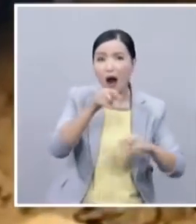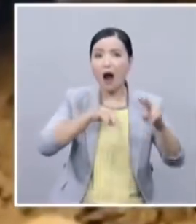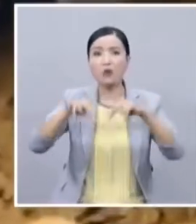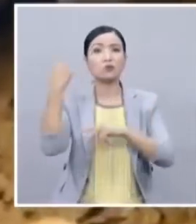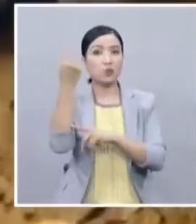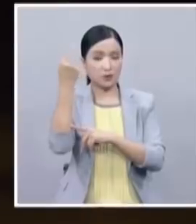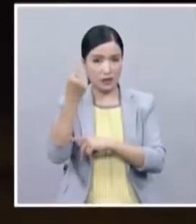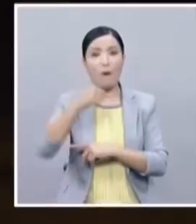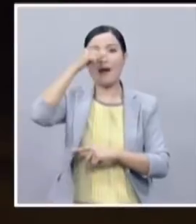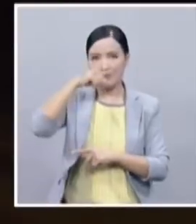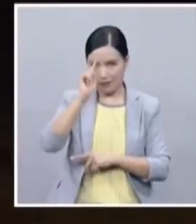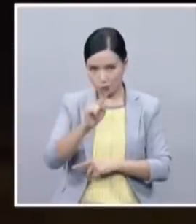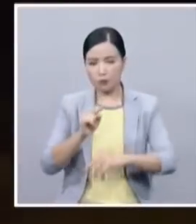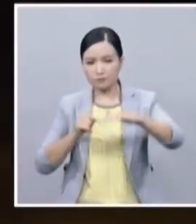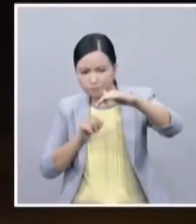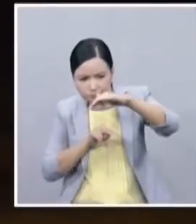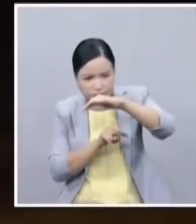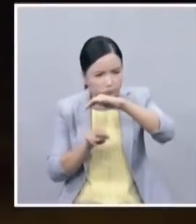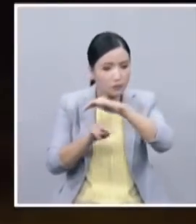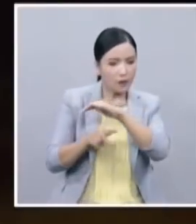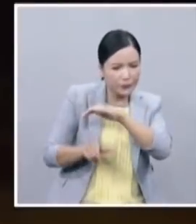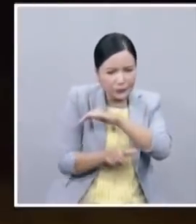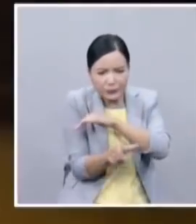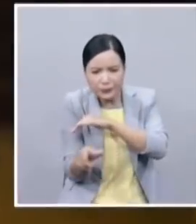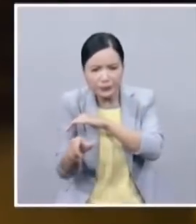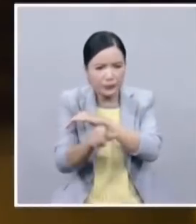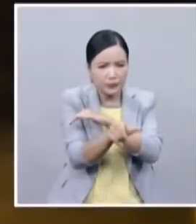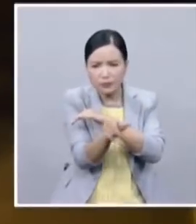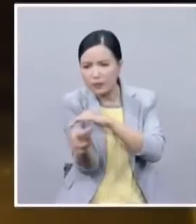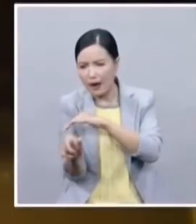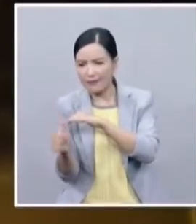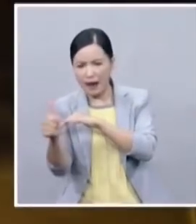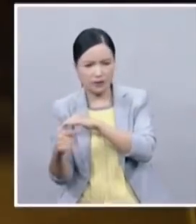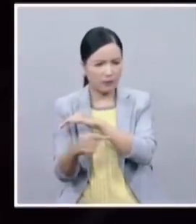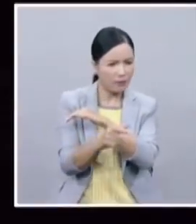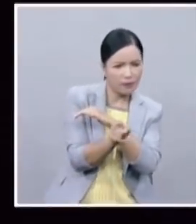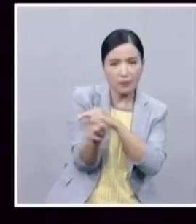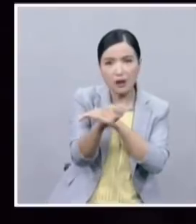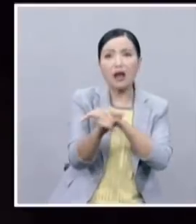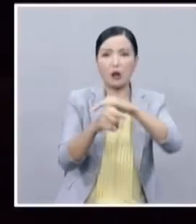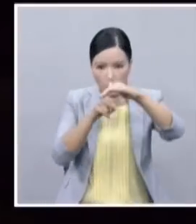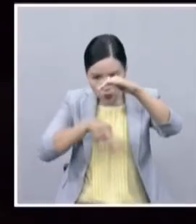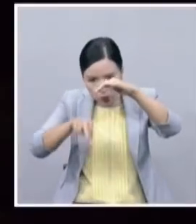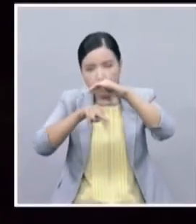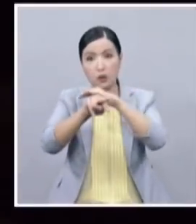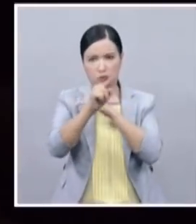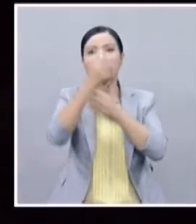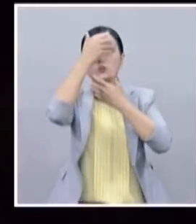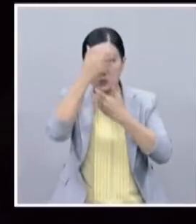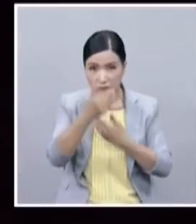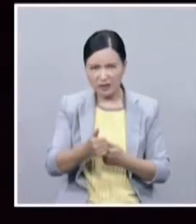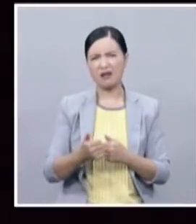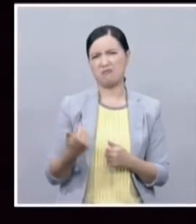ราต้องสำรวจนะครับแล้วตรงไหนที่ไปได้ตรงไหนไปไม่ได้ต้องมีมาตรการป้องกันด้วยนะครับบางครั้งเนี่ยเราไม่ค่อยให้ความสนใจในเรื่องเหล่